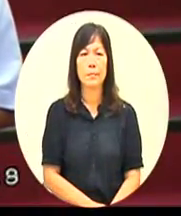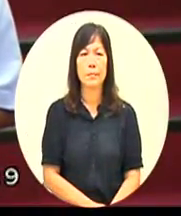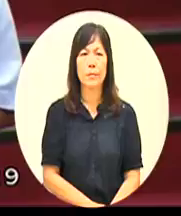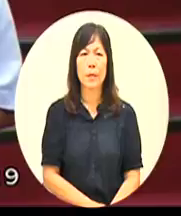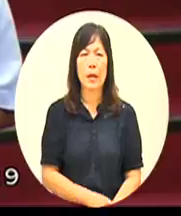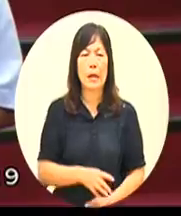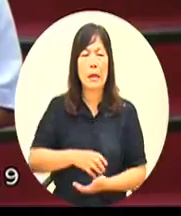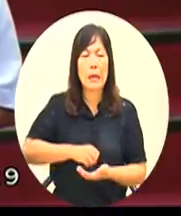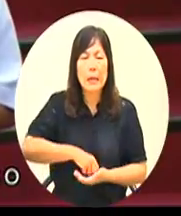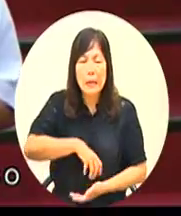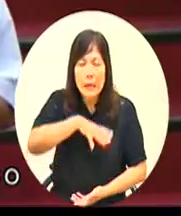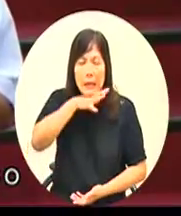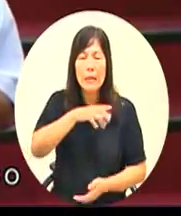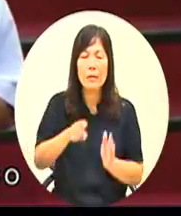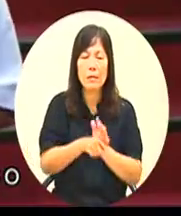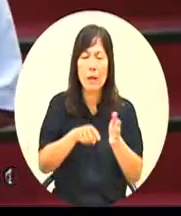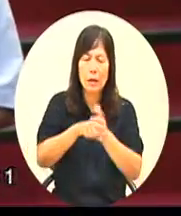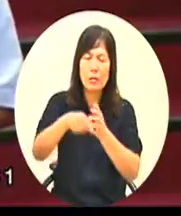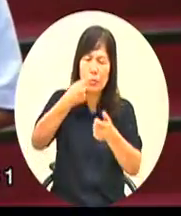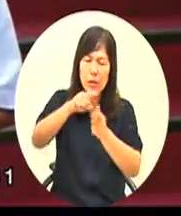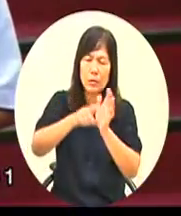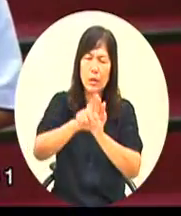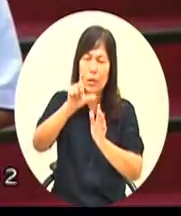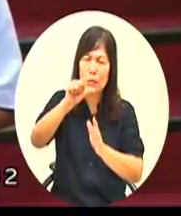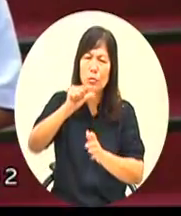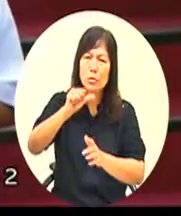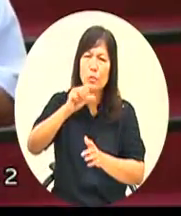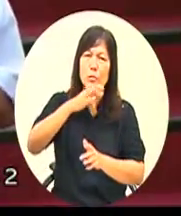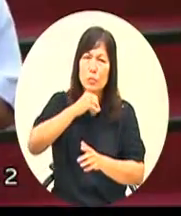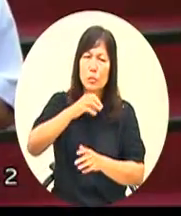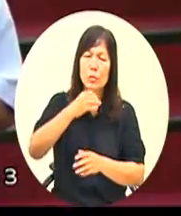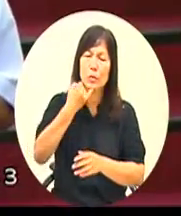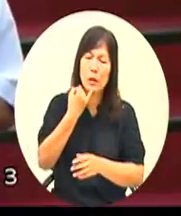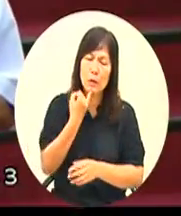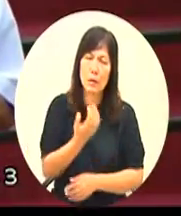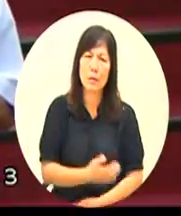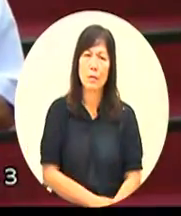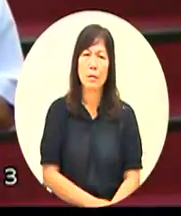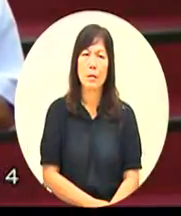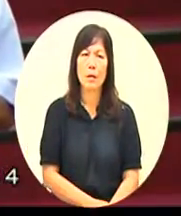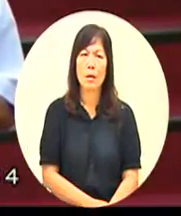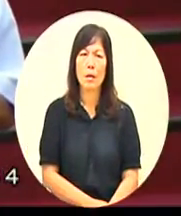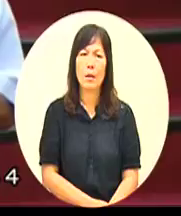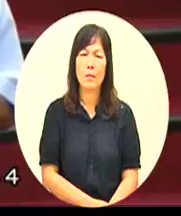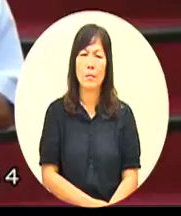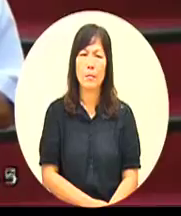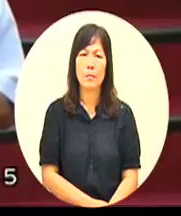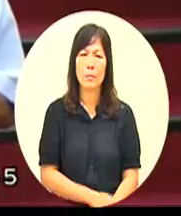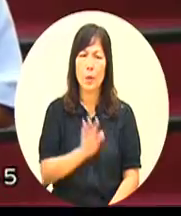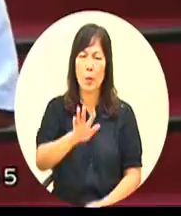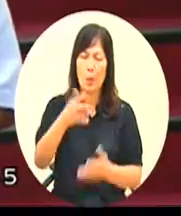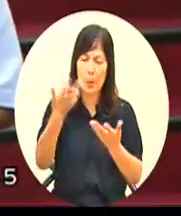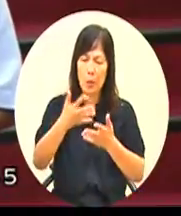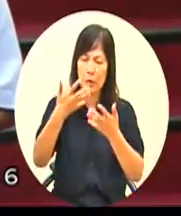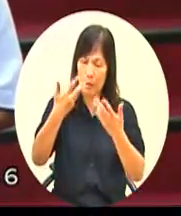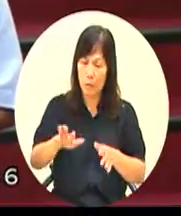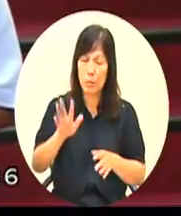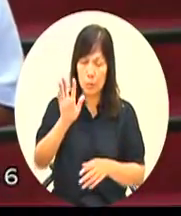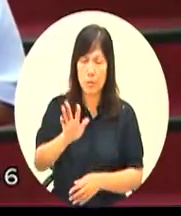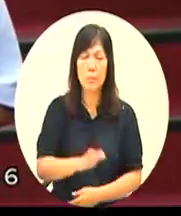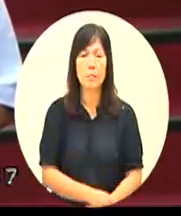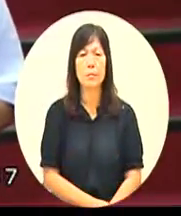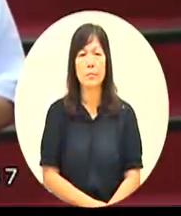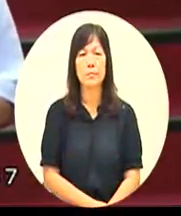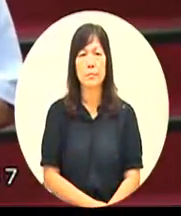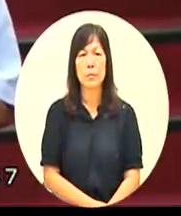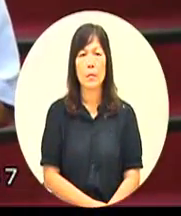年龄太大，要一直教到65岁，也有 很多的问题存在，